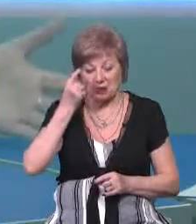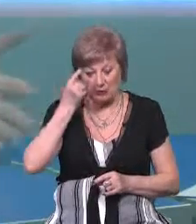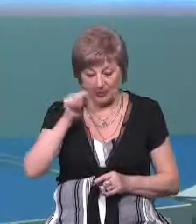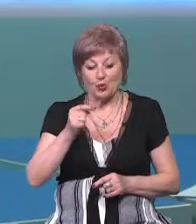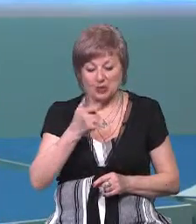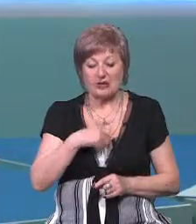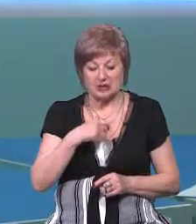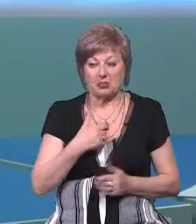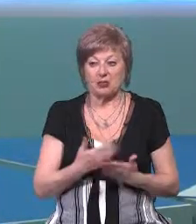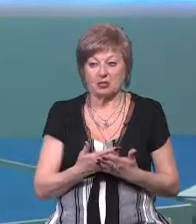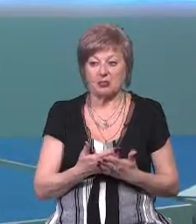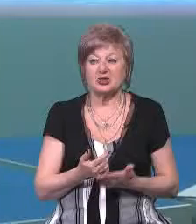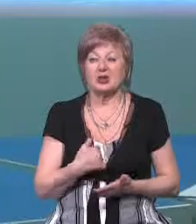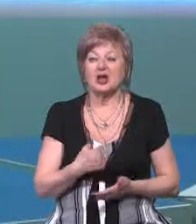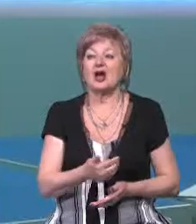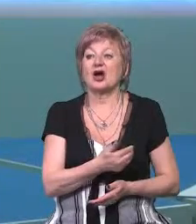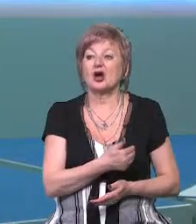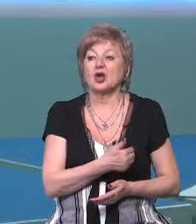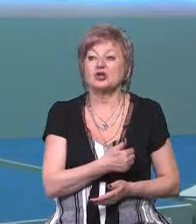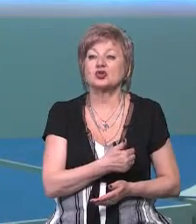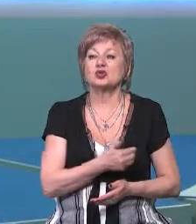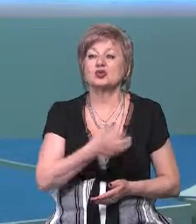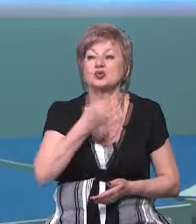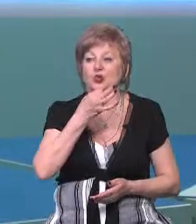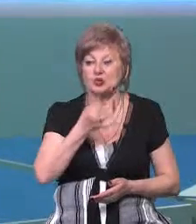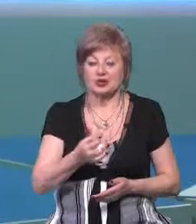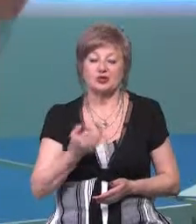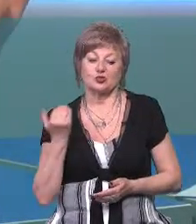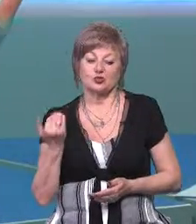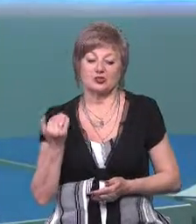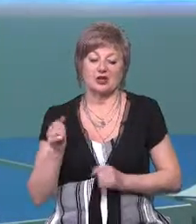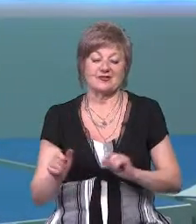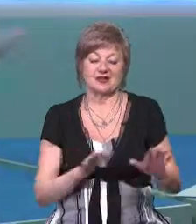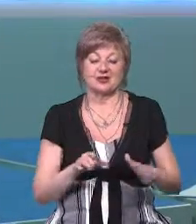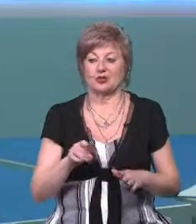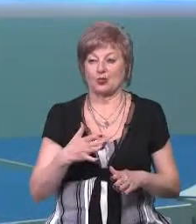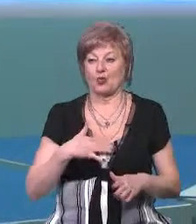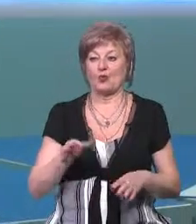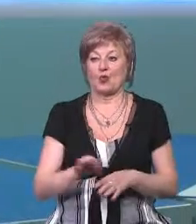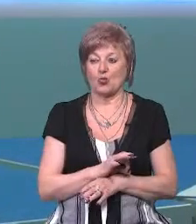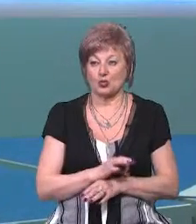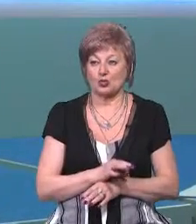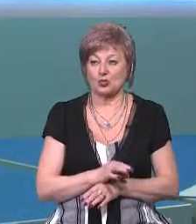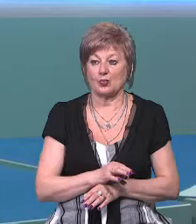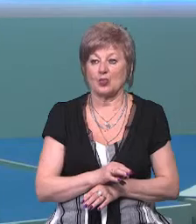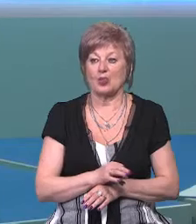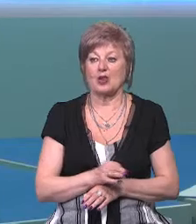таку... Ну, я зараз хочу, щоб зажило вухо мого чоловіка. Оце номер один, ну, я, що я хочу.